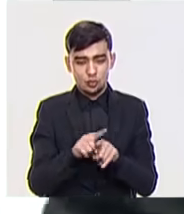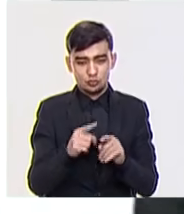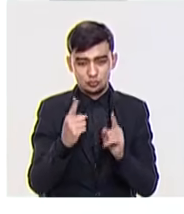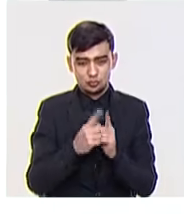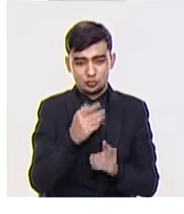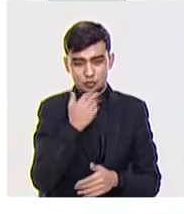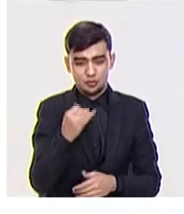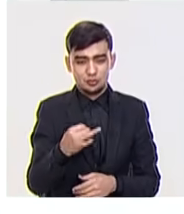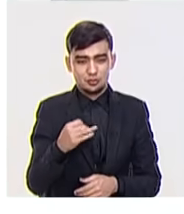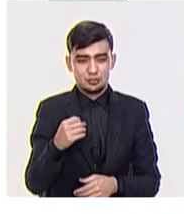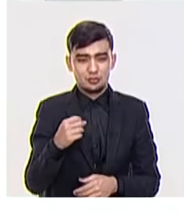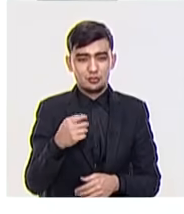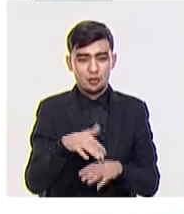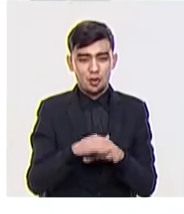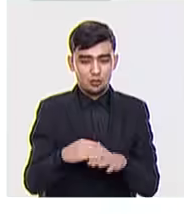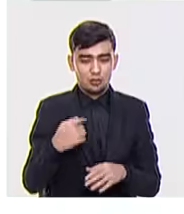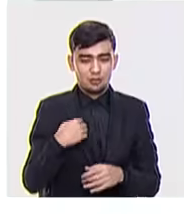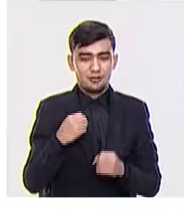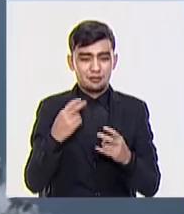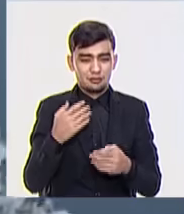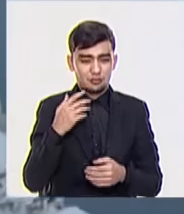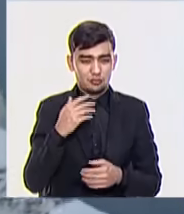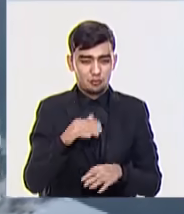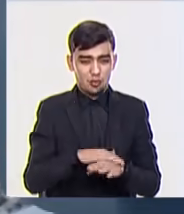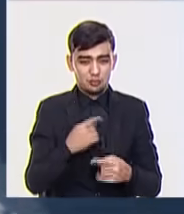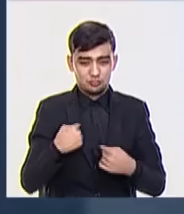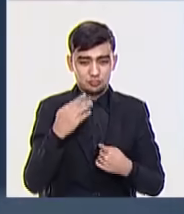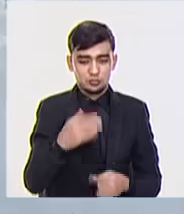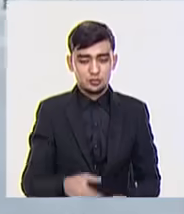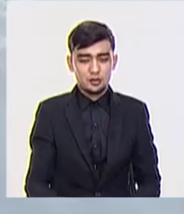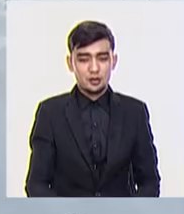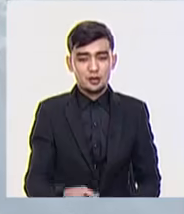бастар кіші қозғалу керек, халық енді қашан сорлай береді. Аудандық тұрғын